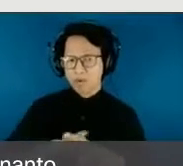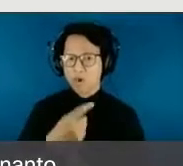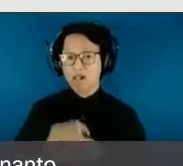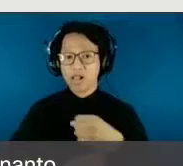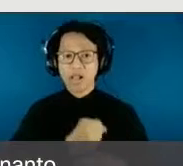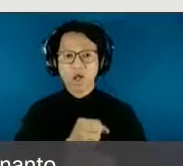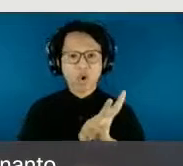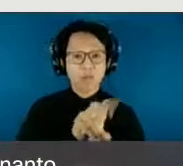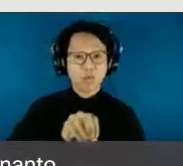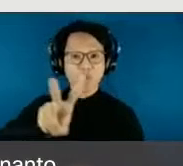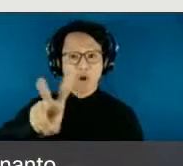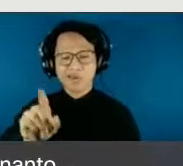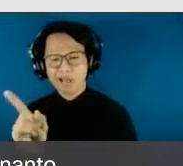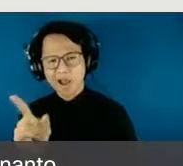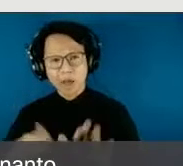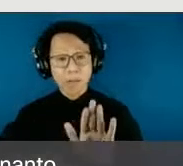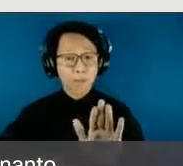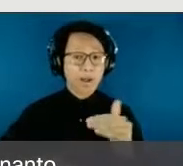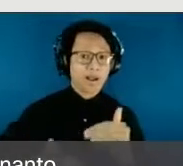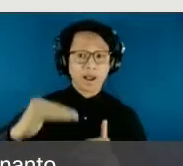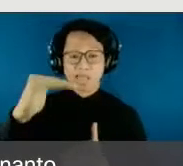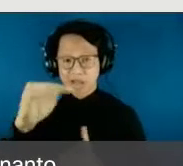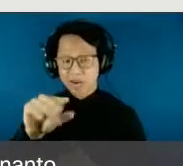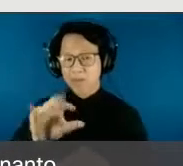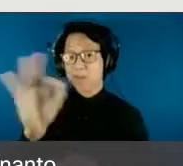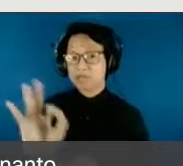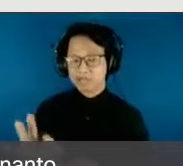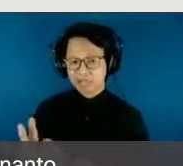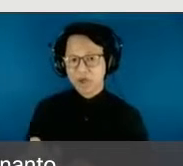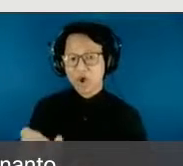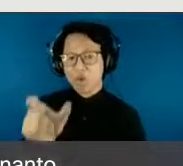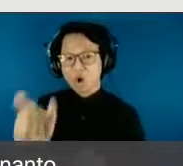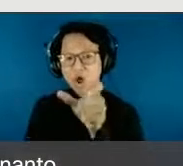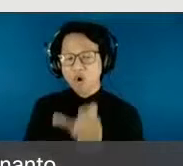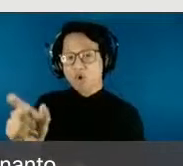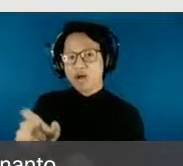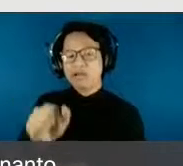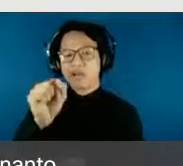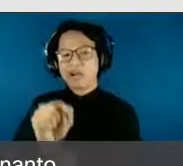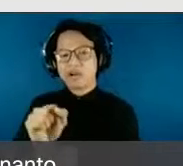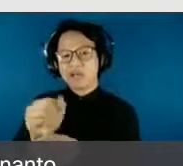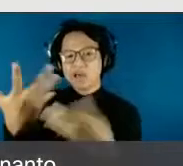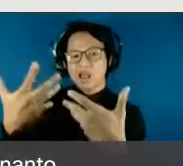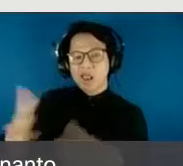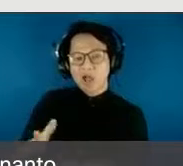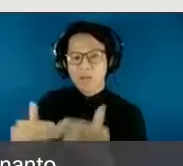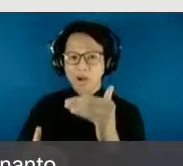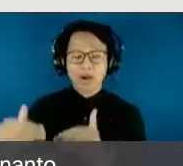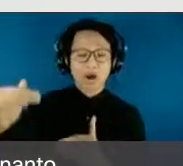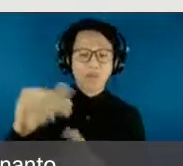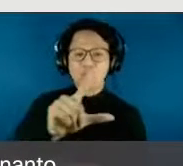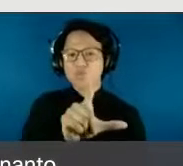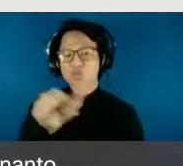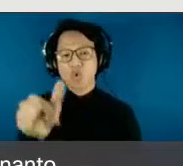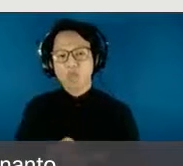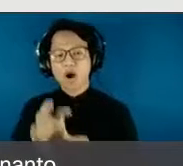sudah terjadi peningkatan dari persentase orang-orang yang kehilangan pekerjaan sudah meningkat ke angka 7,07.